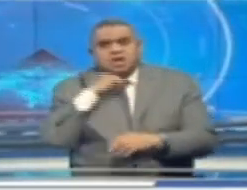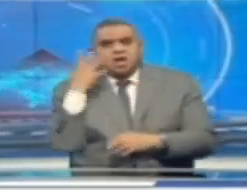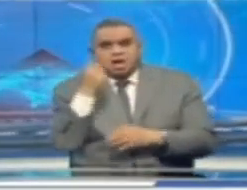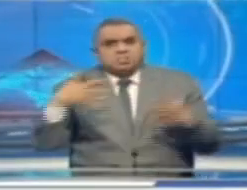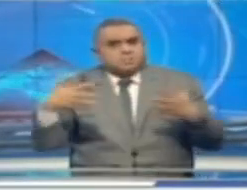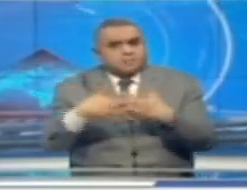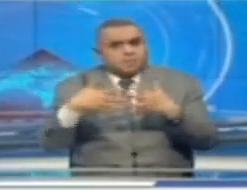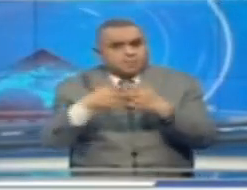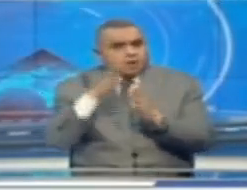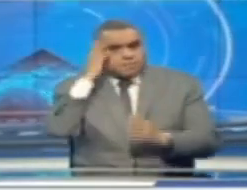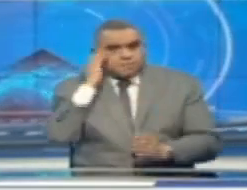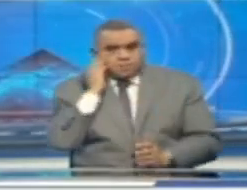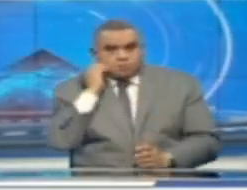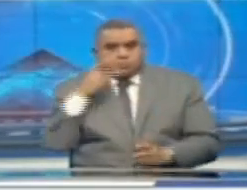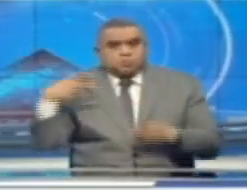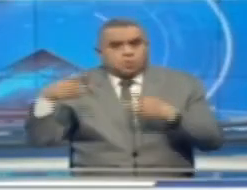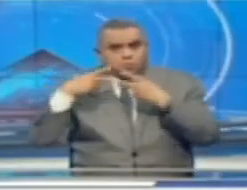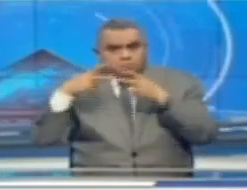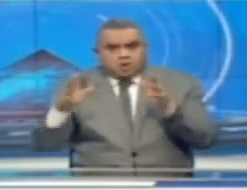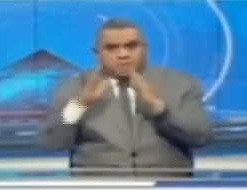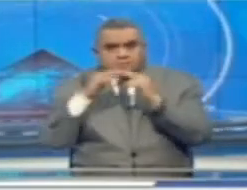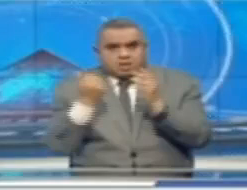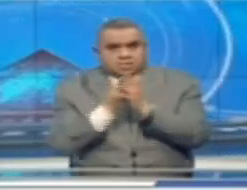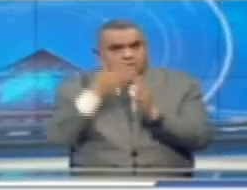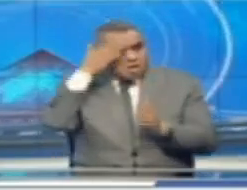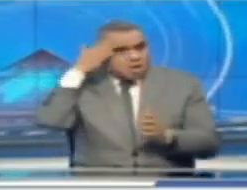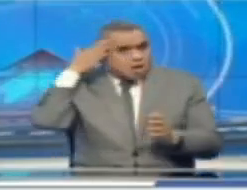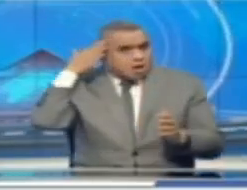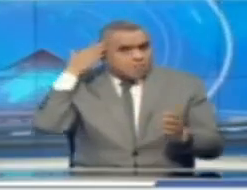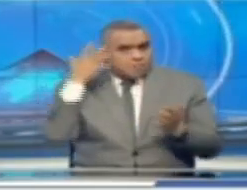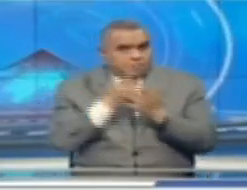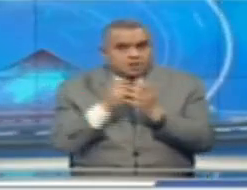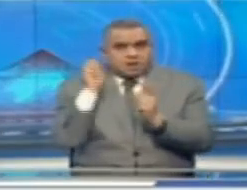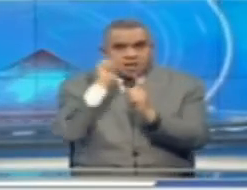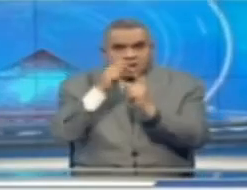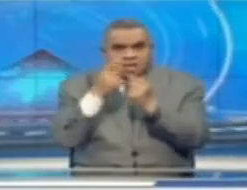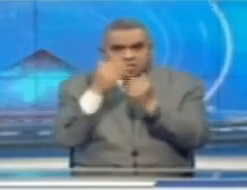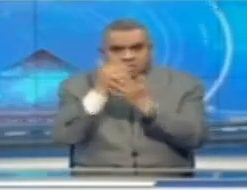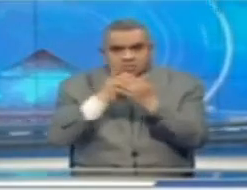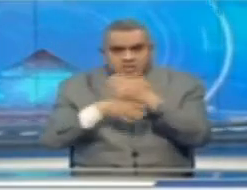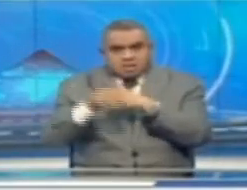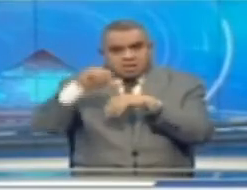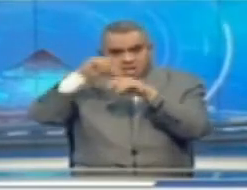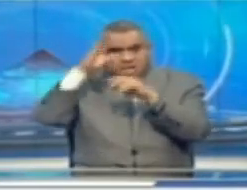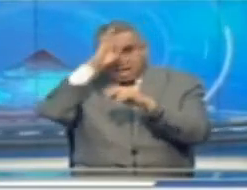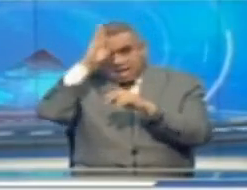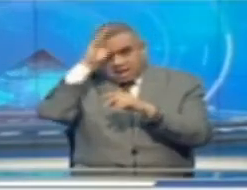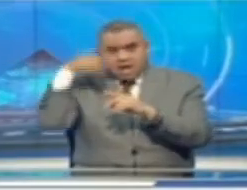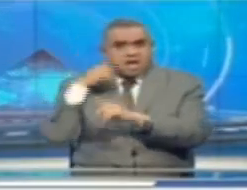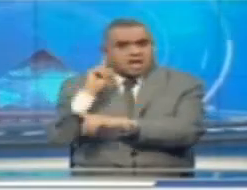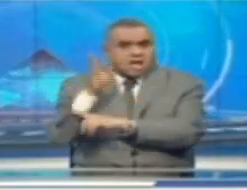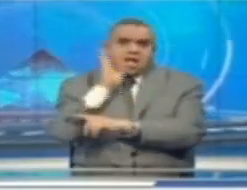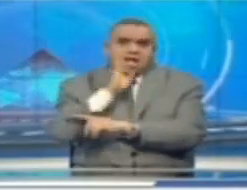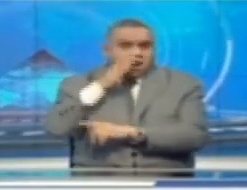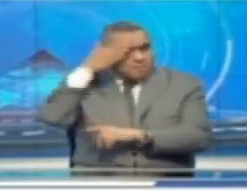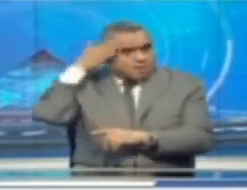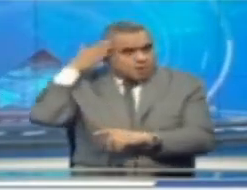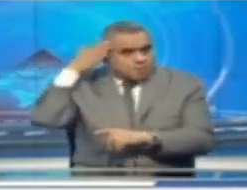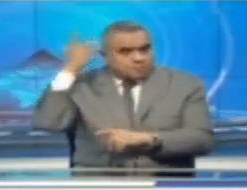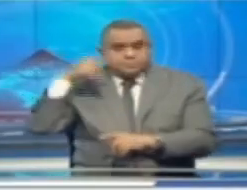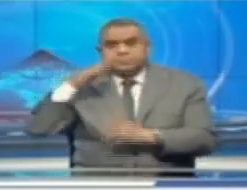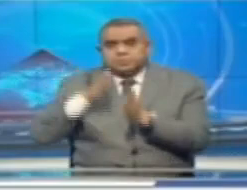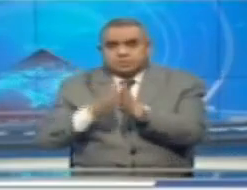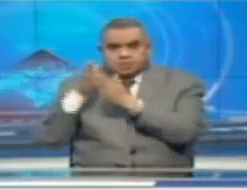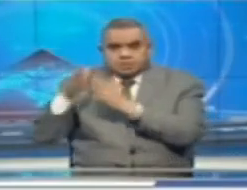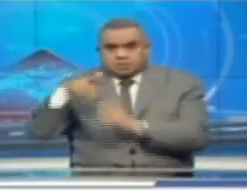الخاص، وأكد استعداد مصر لنقل خبراتها في مجالات الإصلاح الاقتصادي إلى العراق. من جانبه أشاد محافظ